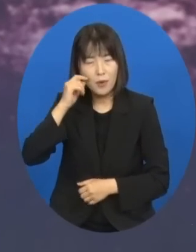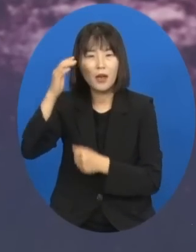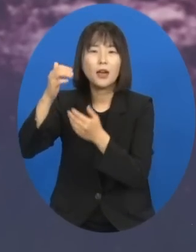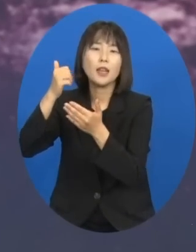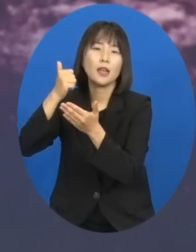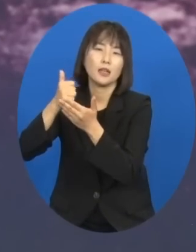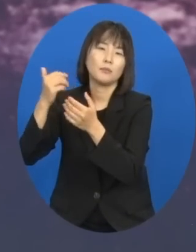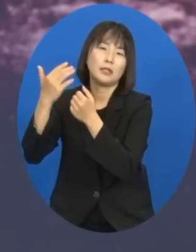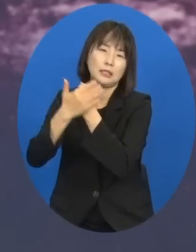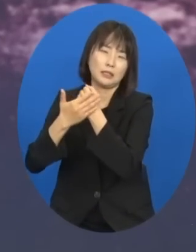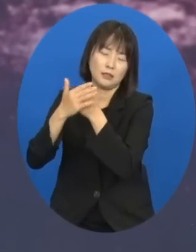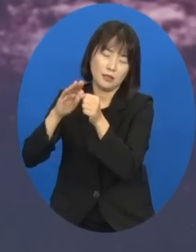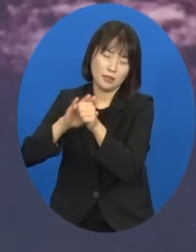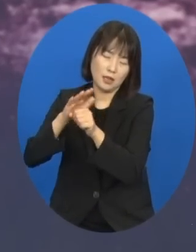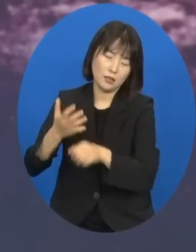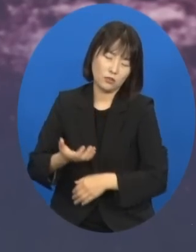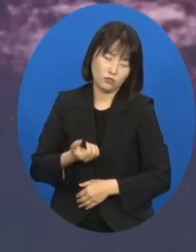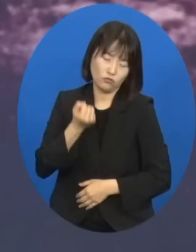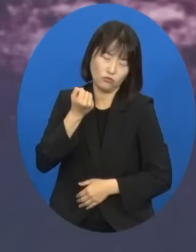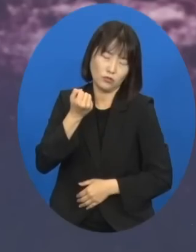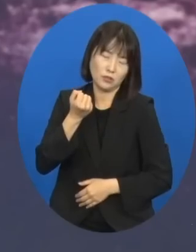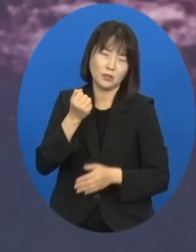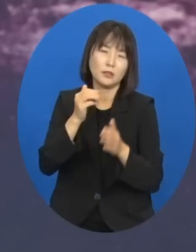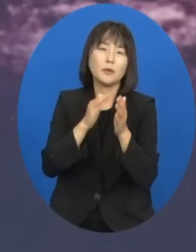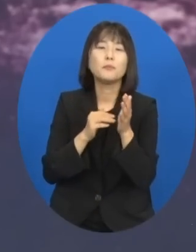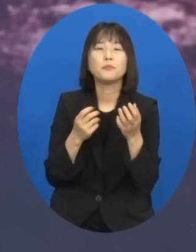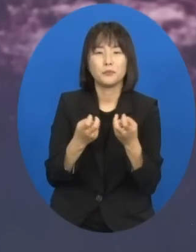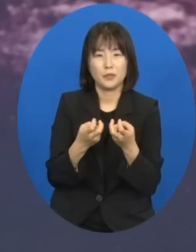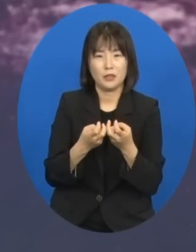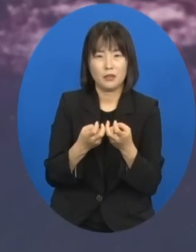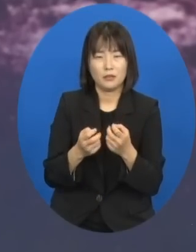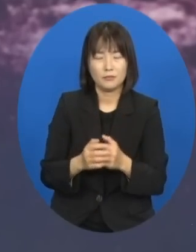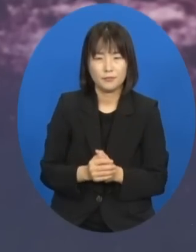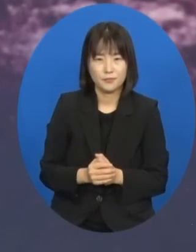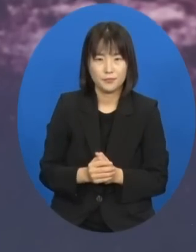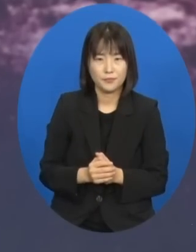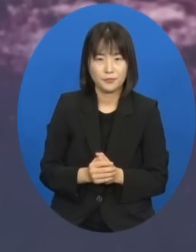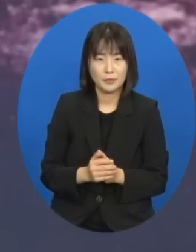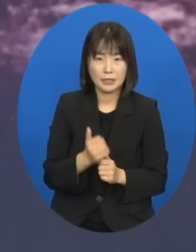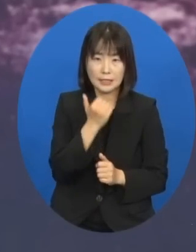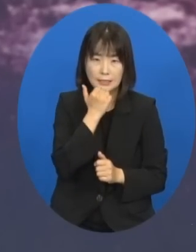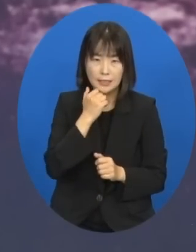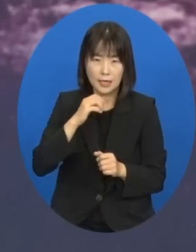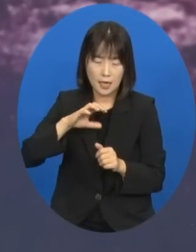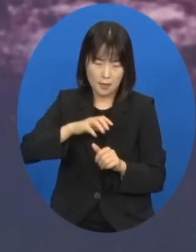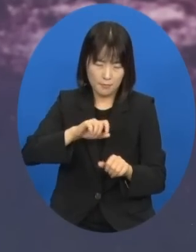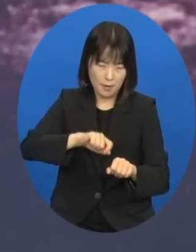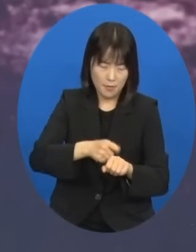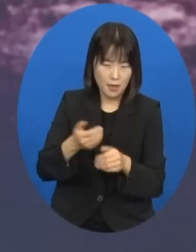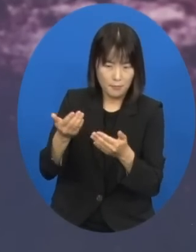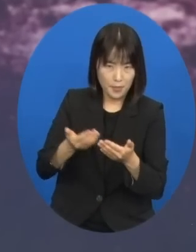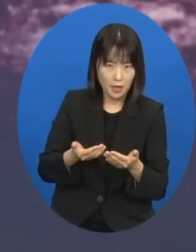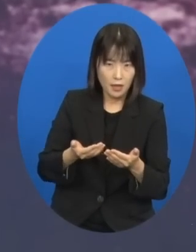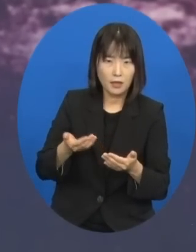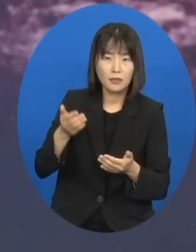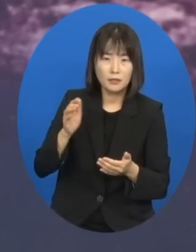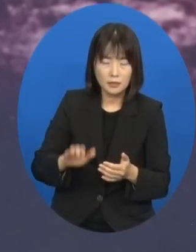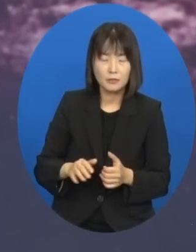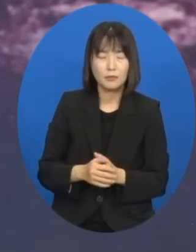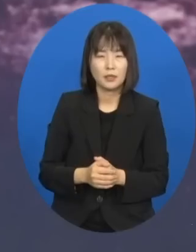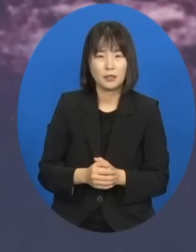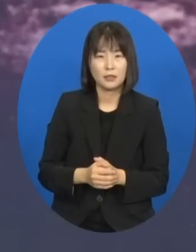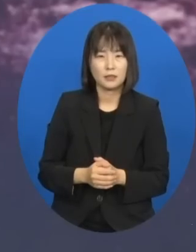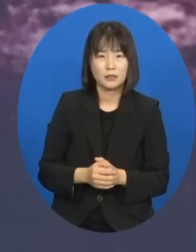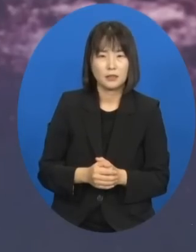그 사랑을 누리게 되는 비결인 거예요. 자, 그가 핍박을 받지만 지도를 제가 보여드리진 않겠지만